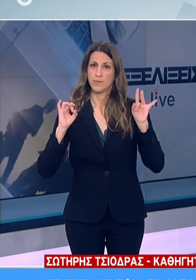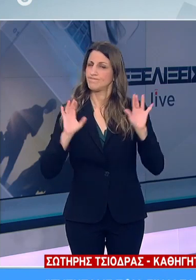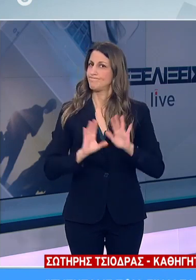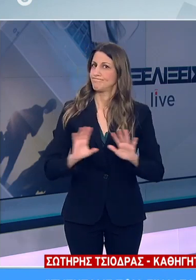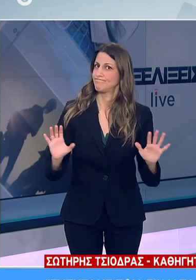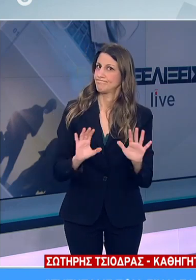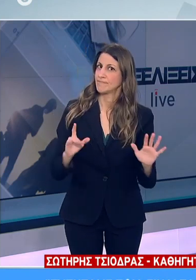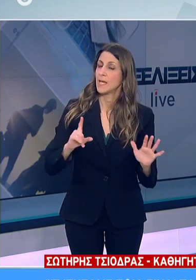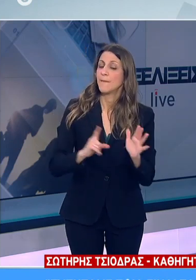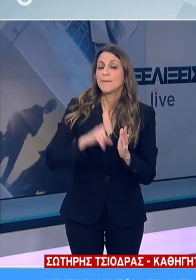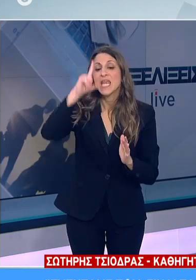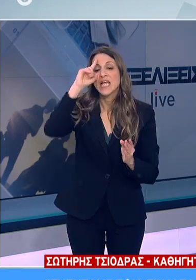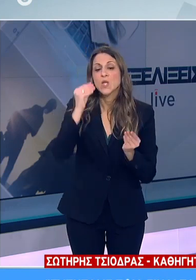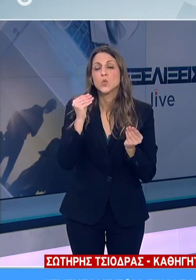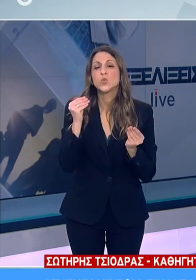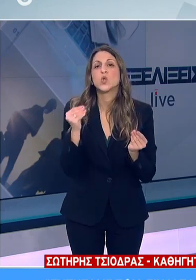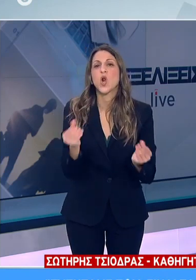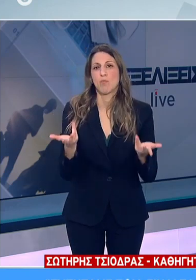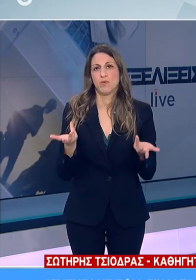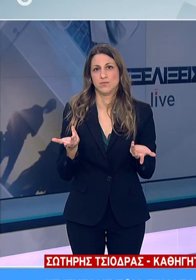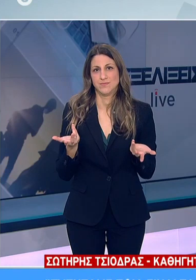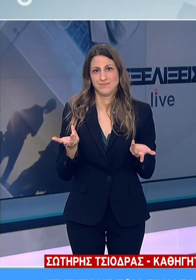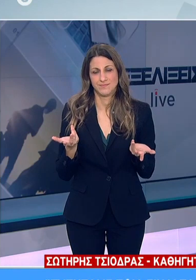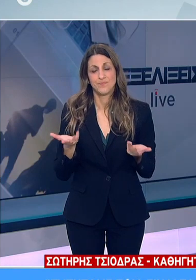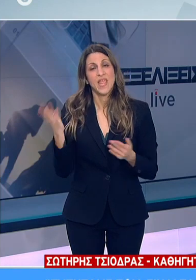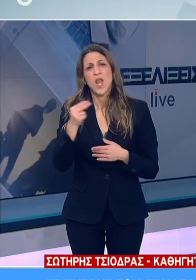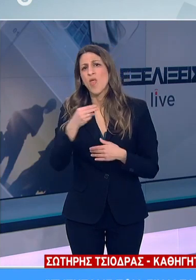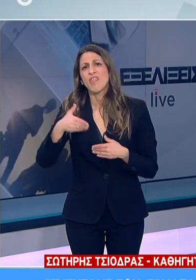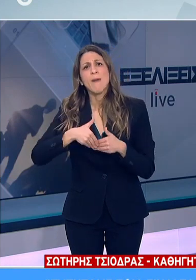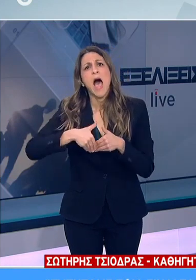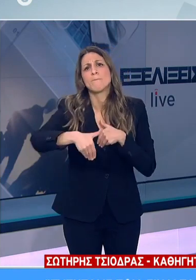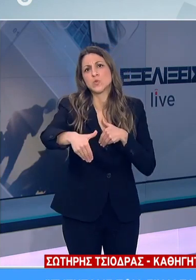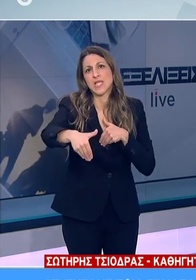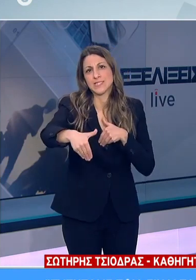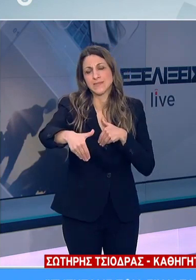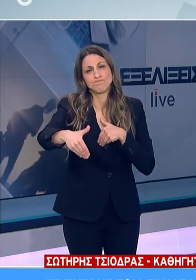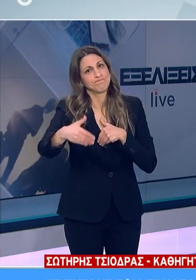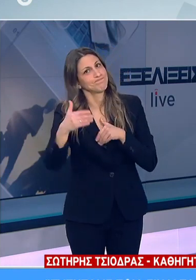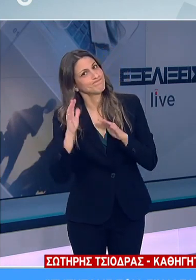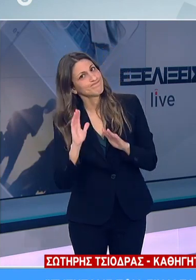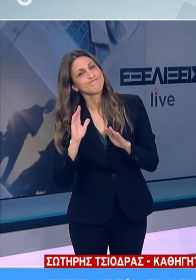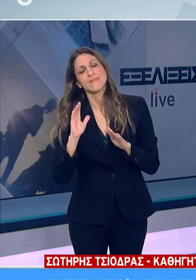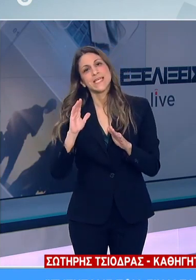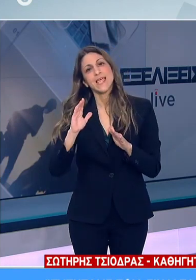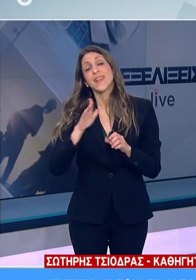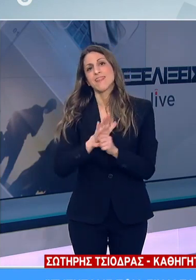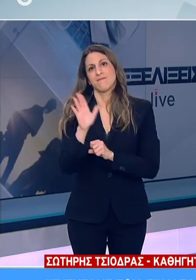ενός μέτρου το οποίο αφορά και μόνο την απόσταση χωρίς να τηρείται τα μέτρο υγιεινής, δεν σε